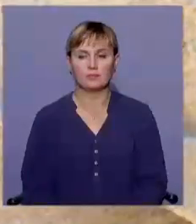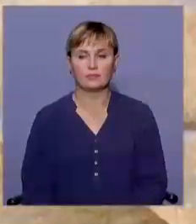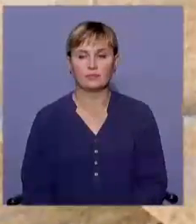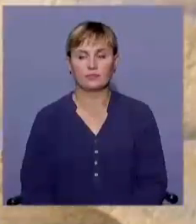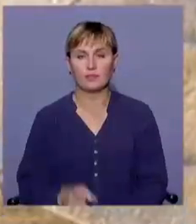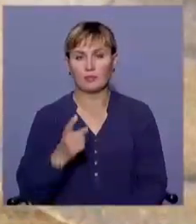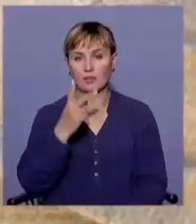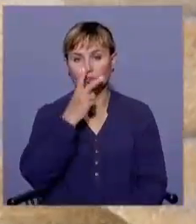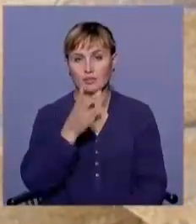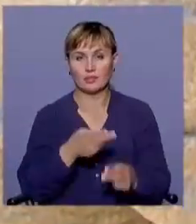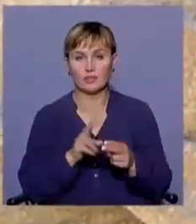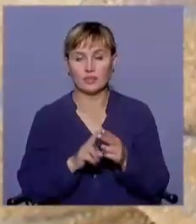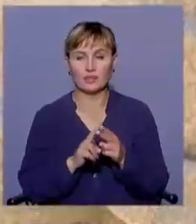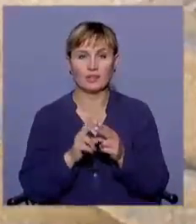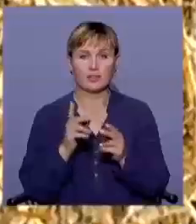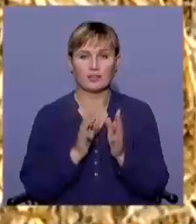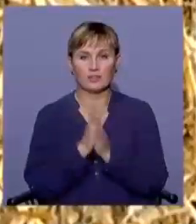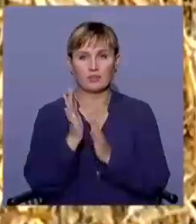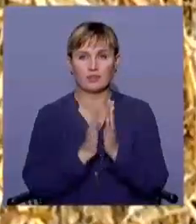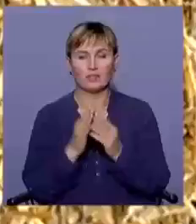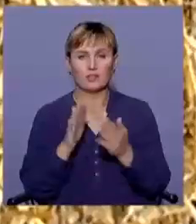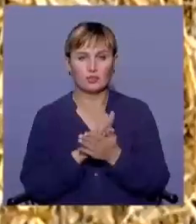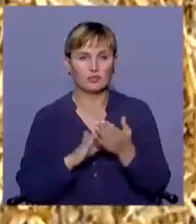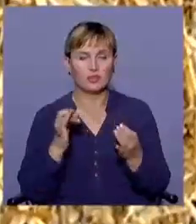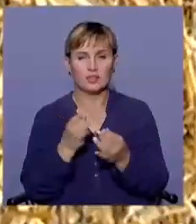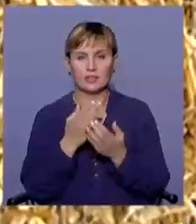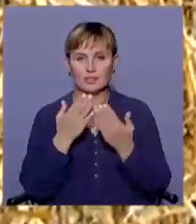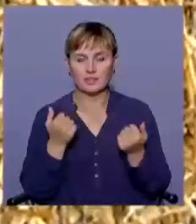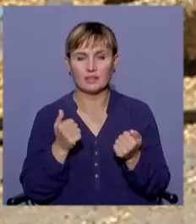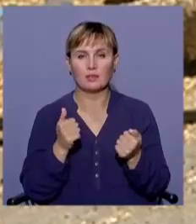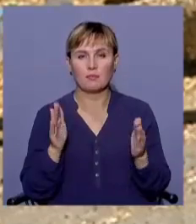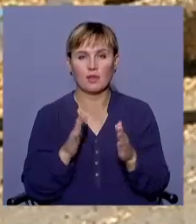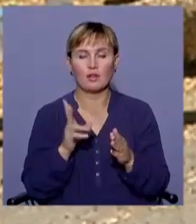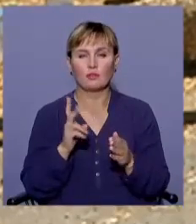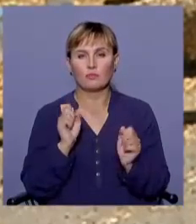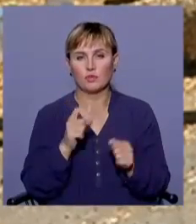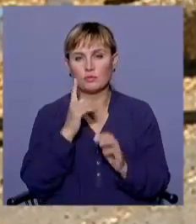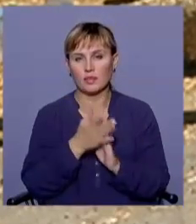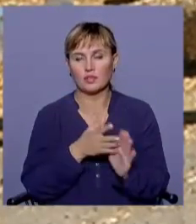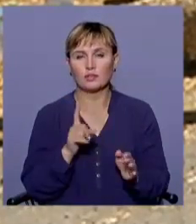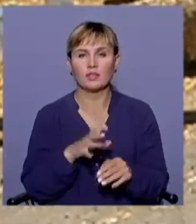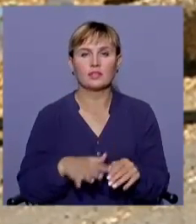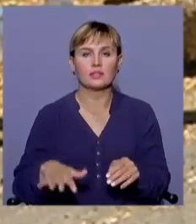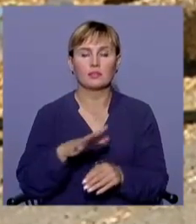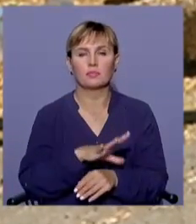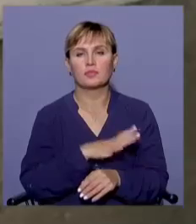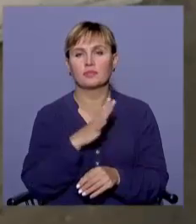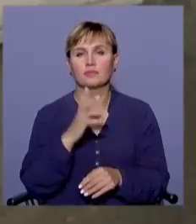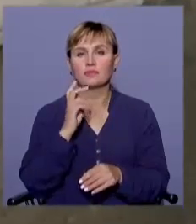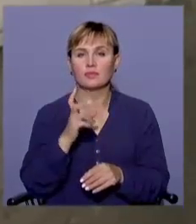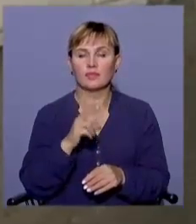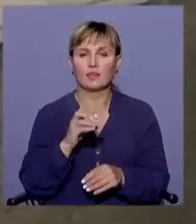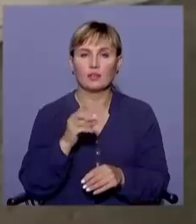На первый взгляд эти кучи из соломы и камыша ничего интересного не представляют. Мало кто может догадаться, что на территории бывшего трамвайного